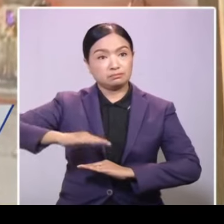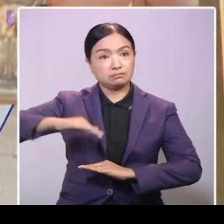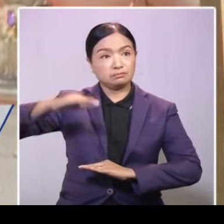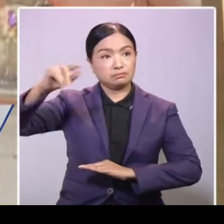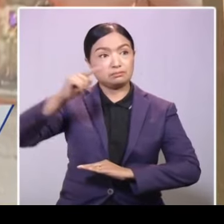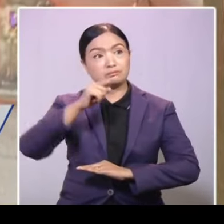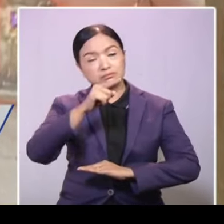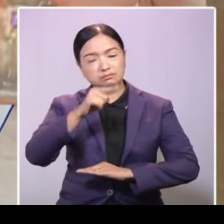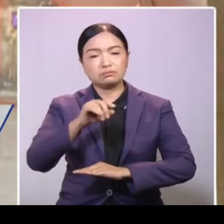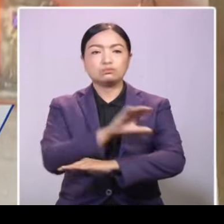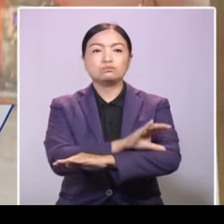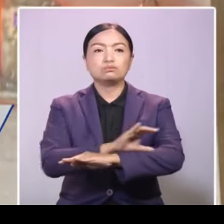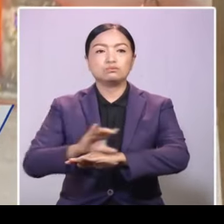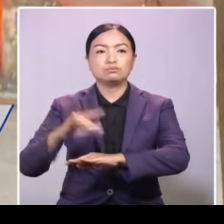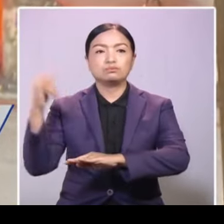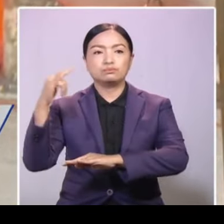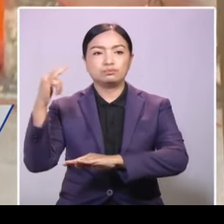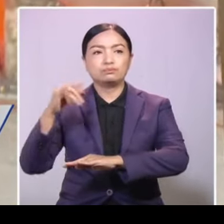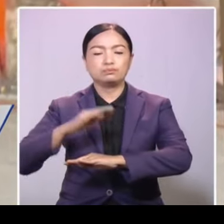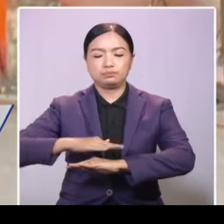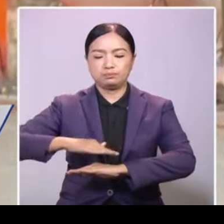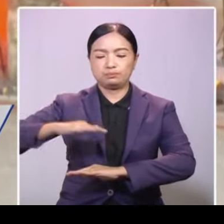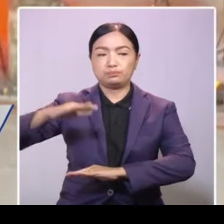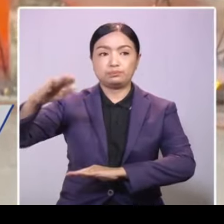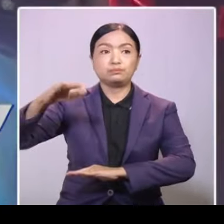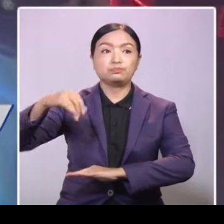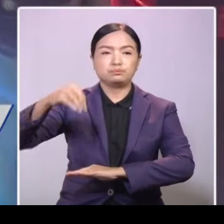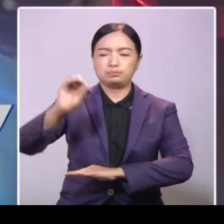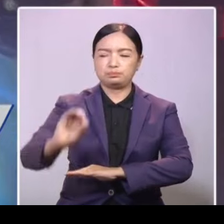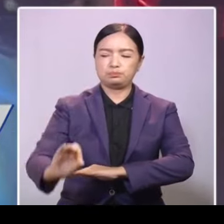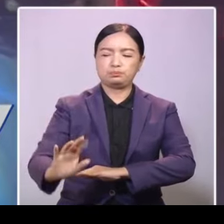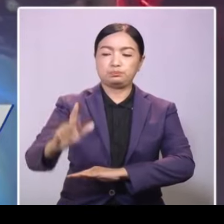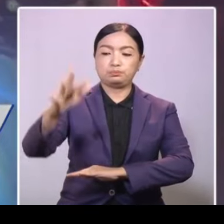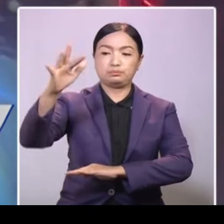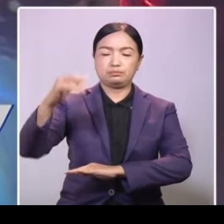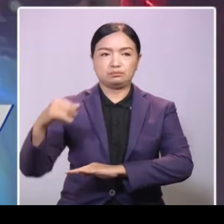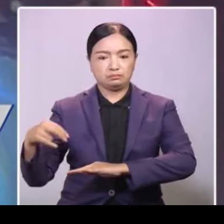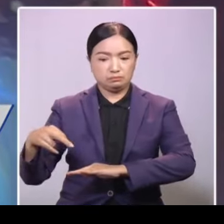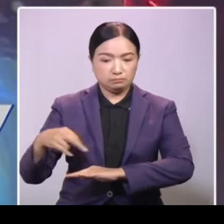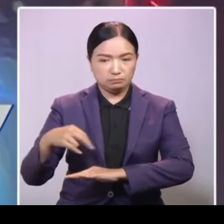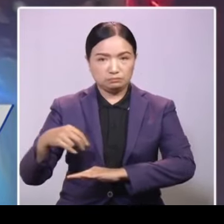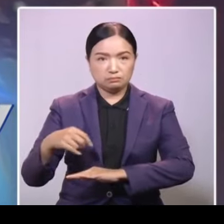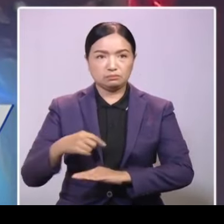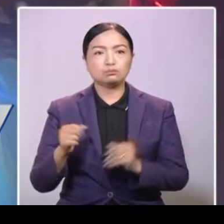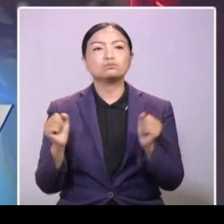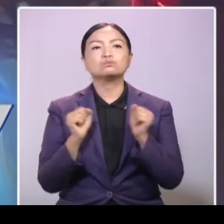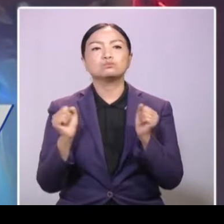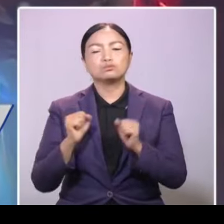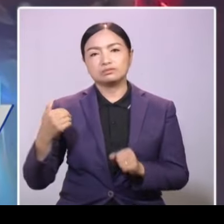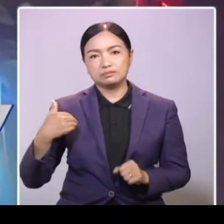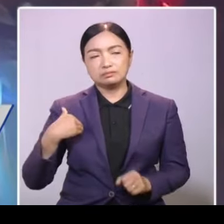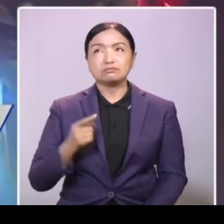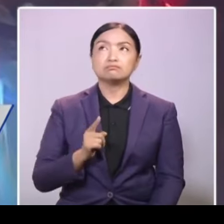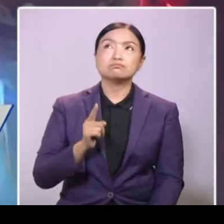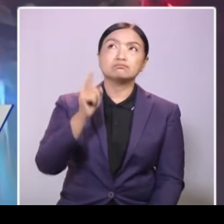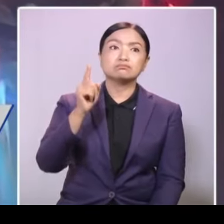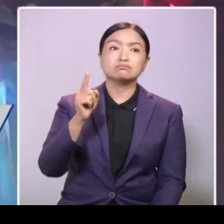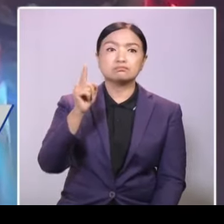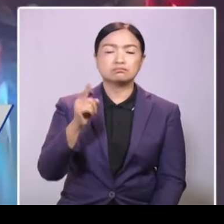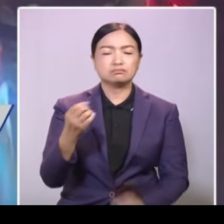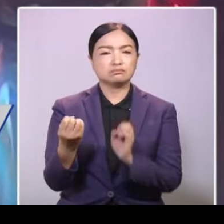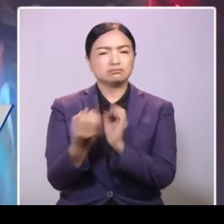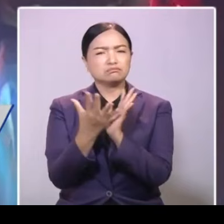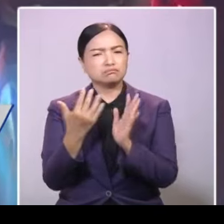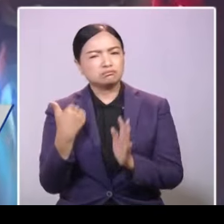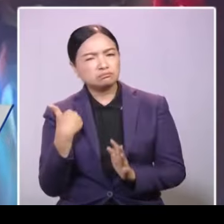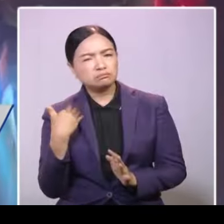านีรถไฟฟ้าเลยนะคะแล้วคนที่จะไปใช้บริการเนี่ยเขาก็เอ้าตกลงขึ้นได้หรือเปล่าแล้วสถานีด้านบนมันจะได้รับความเ